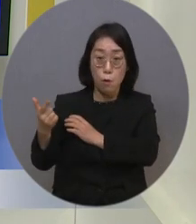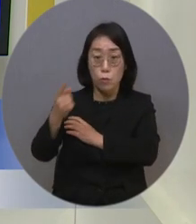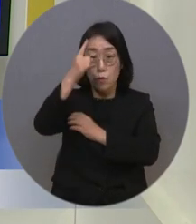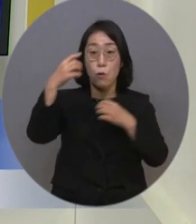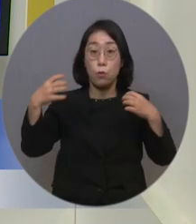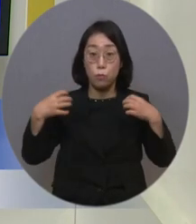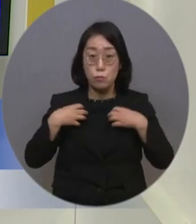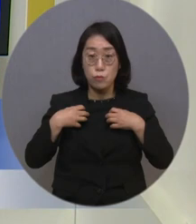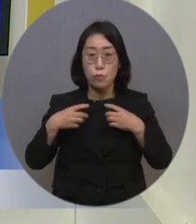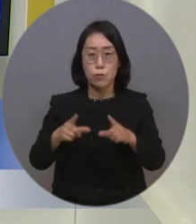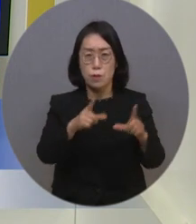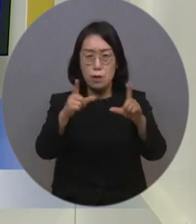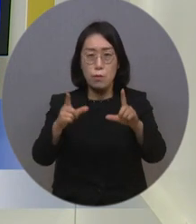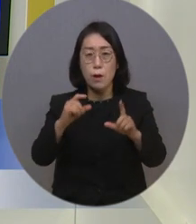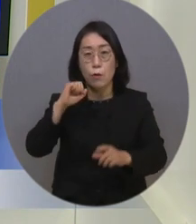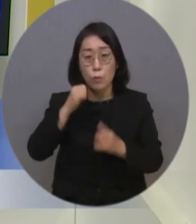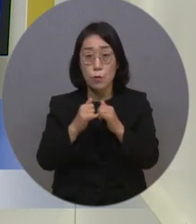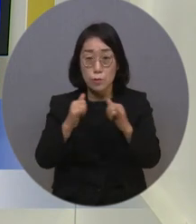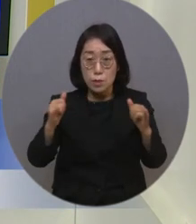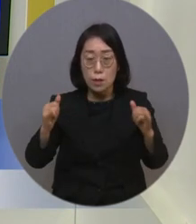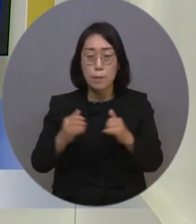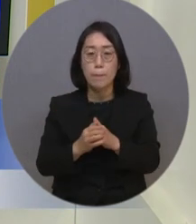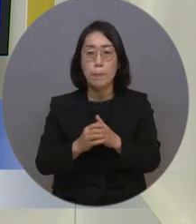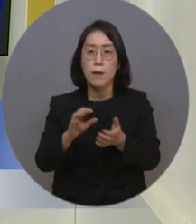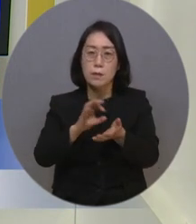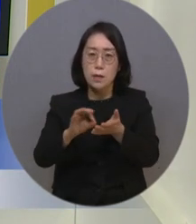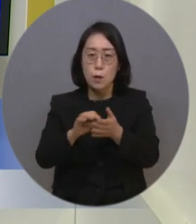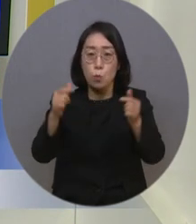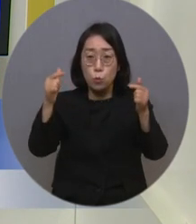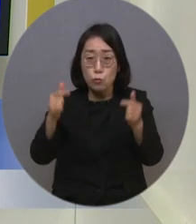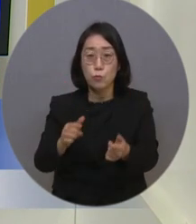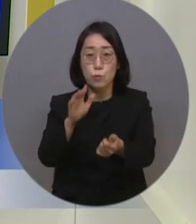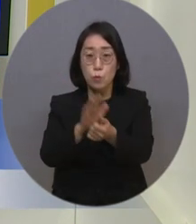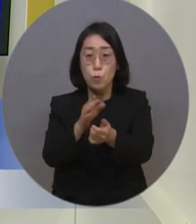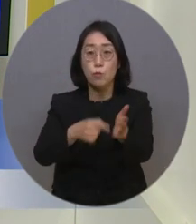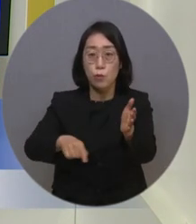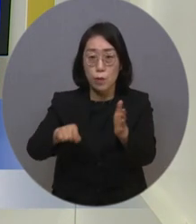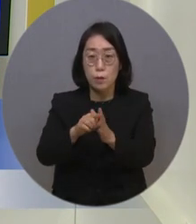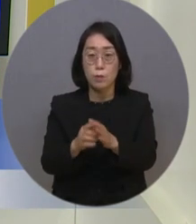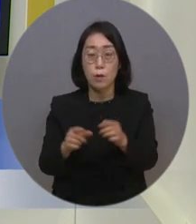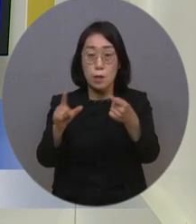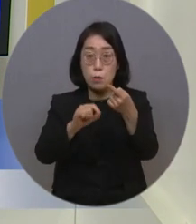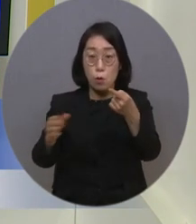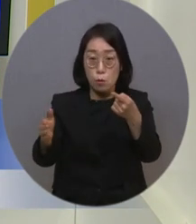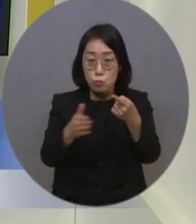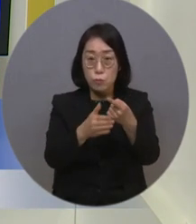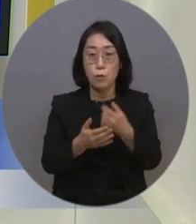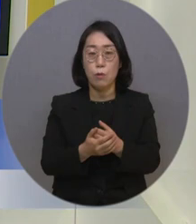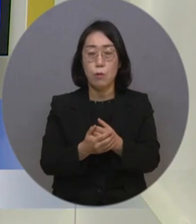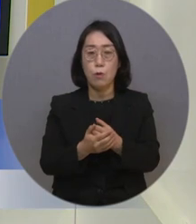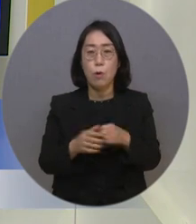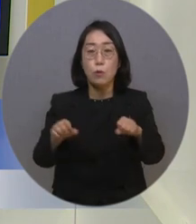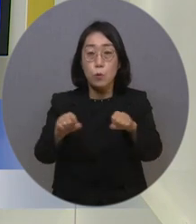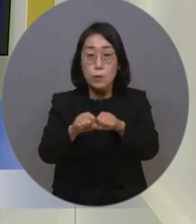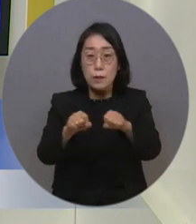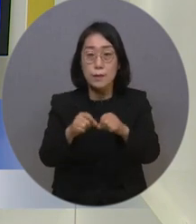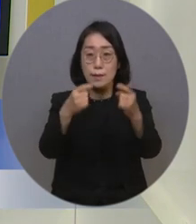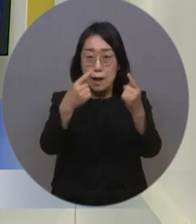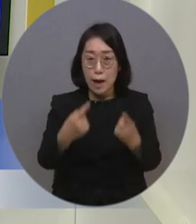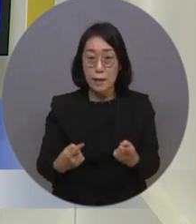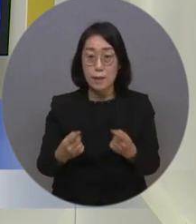사회적 배려 대상자의 동절기 난방비 부담 완화를 위해 이달부터 취사 난방용 도시가스 요금